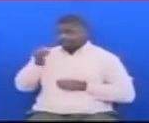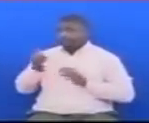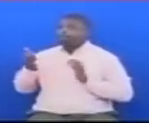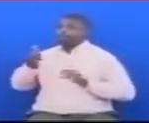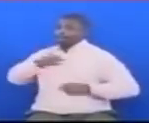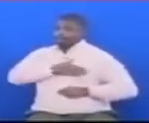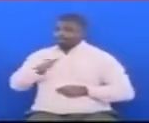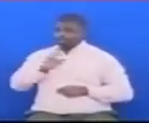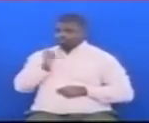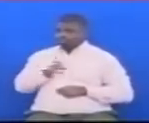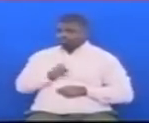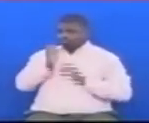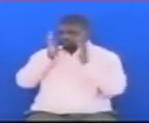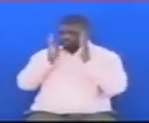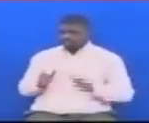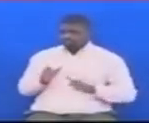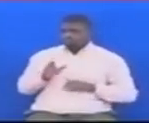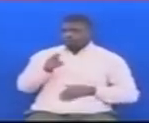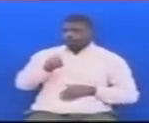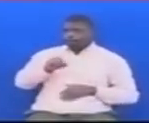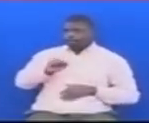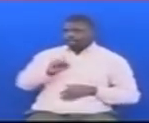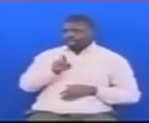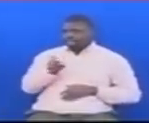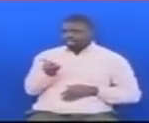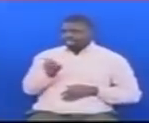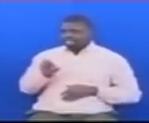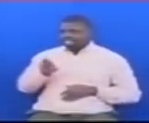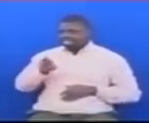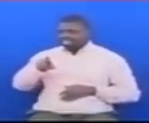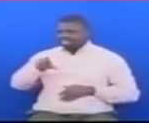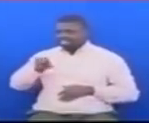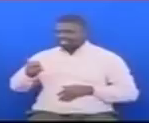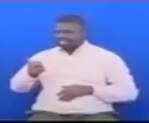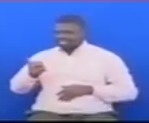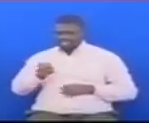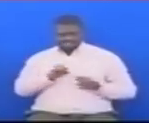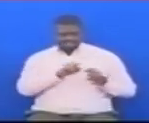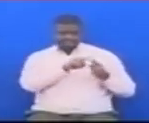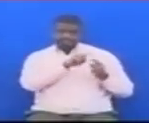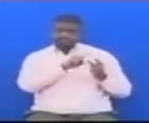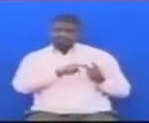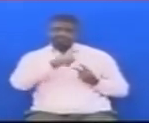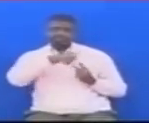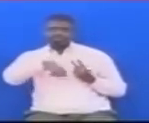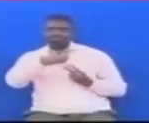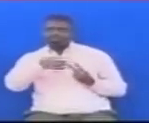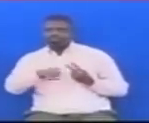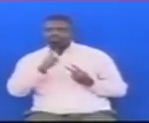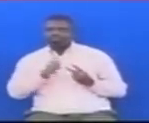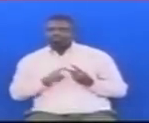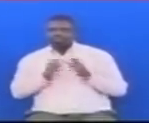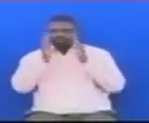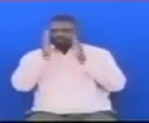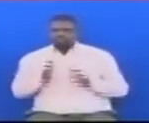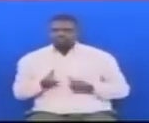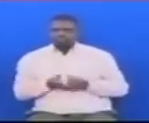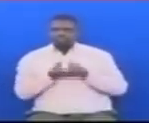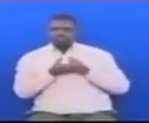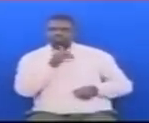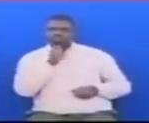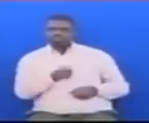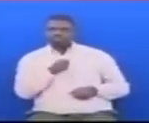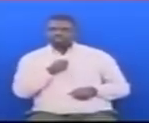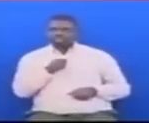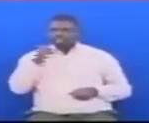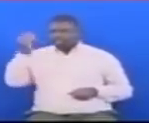Mheshimiwa Lucy Simon Magreli, mbunge wa viti maalum lenye vipengele A na B kama ifuatavyo. Mheshimiwa naibu spika, elimu ya